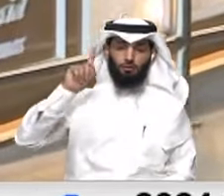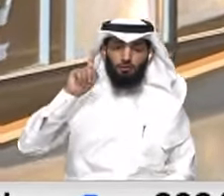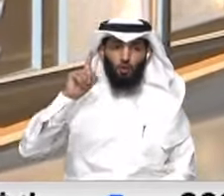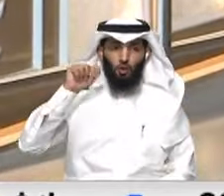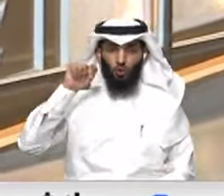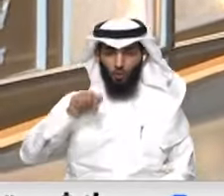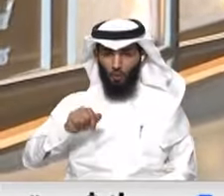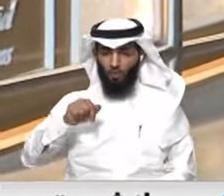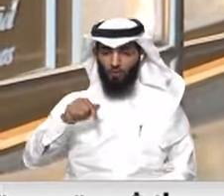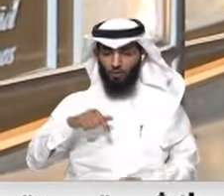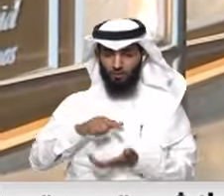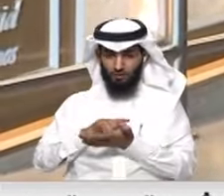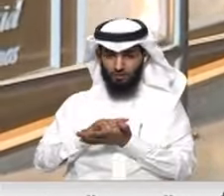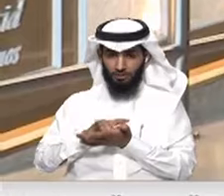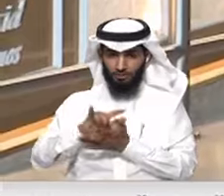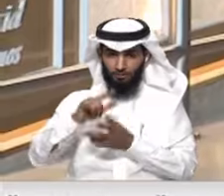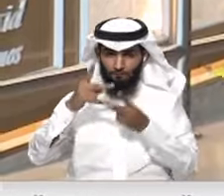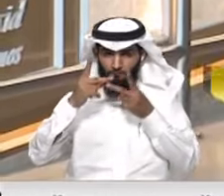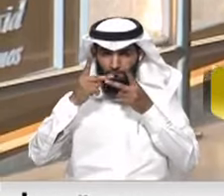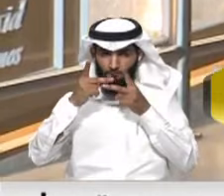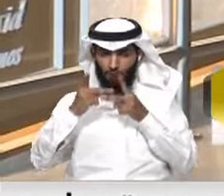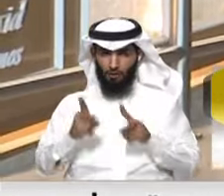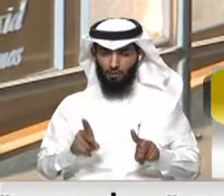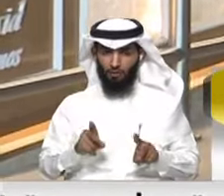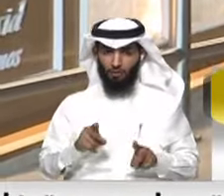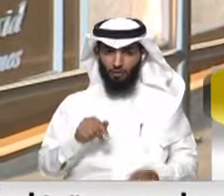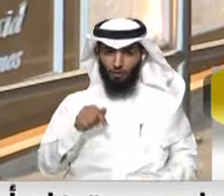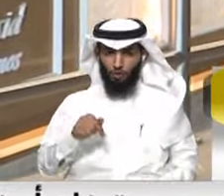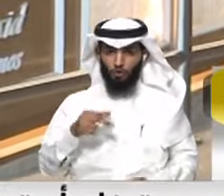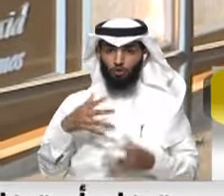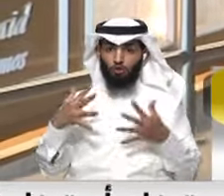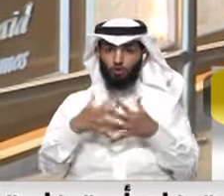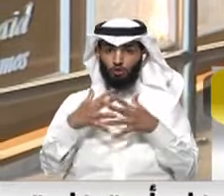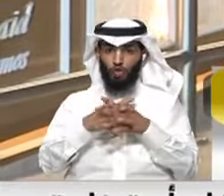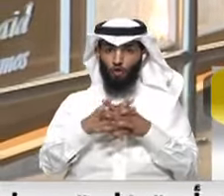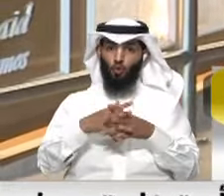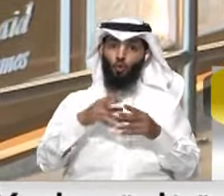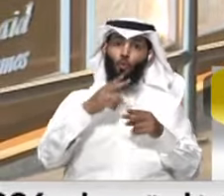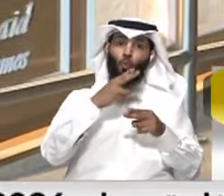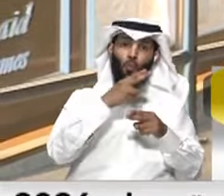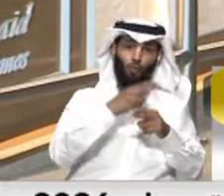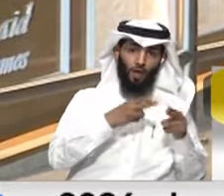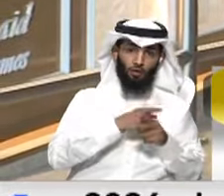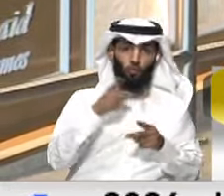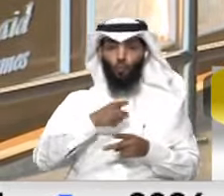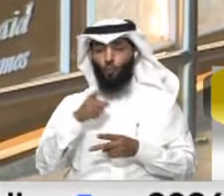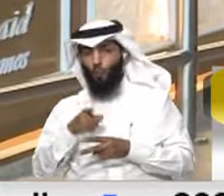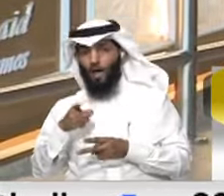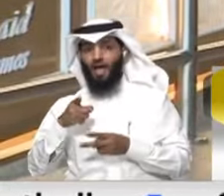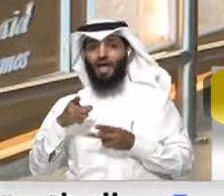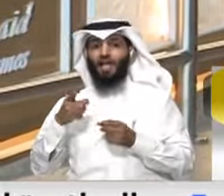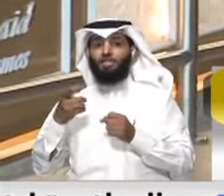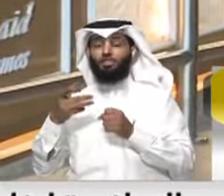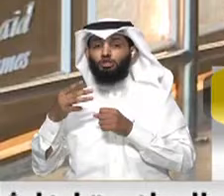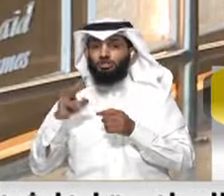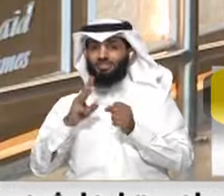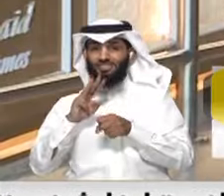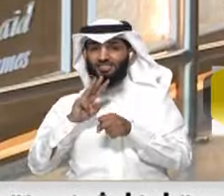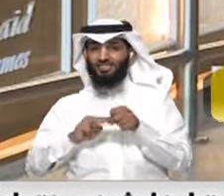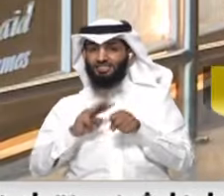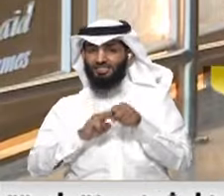اليومية اليوم استهلينا في رحلات منها الكويتية والجزيرة والطائرات الأخرى على حسب